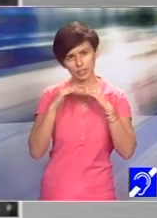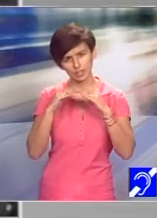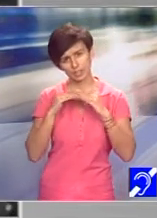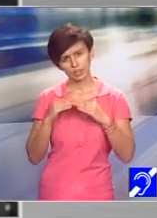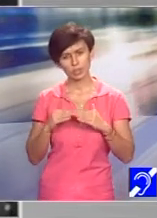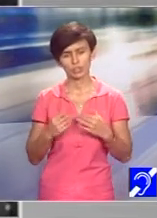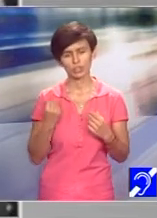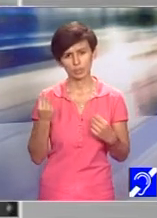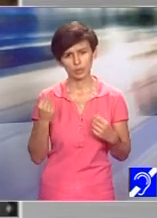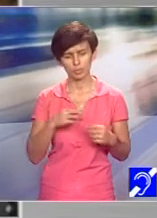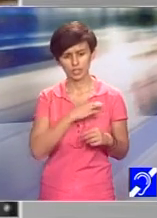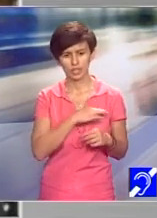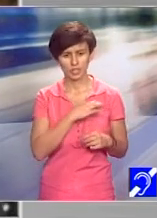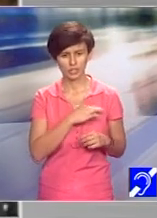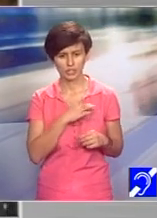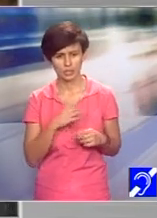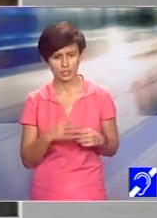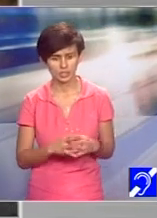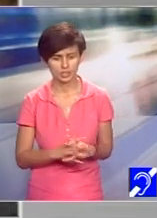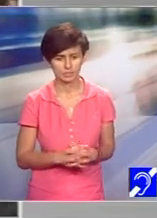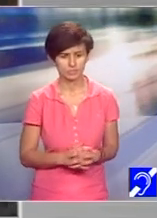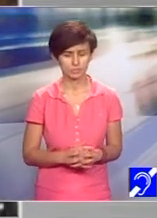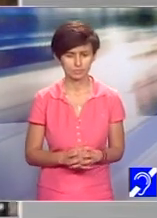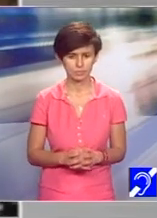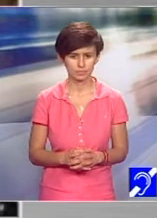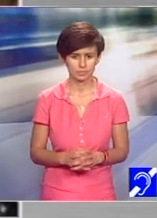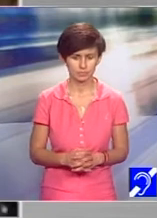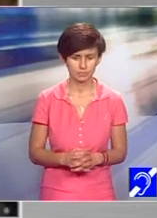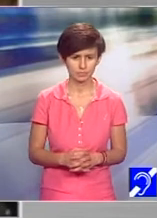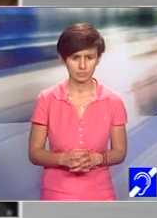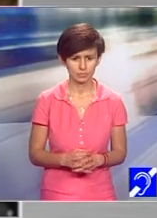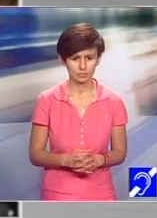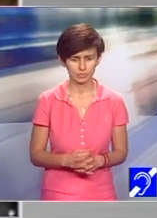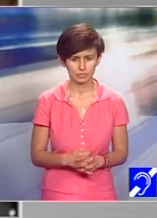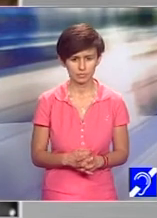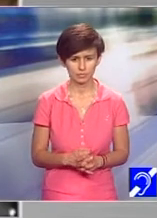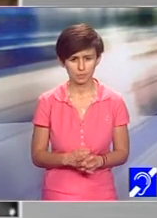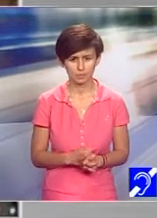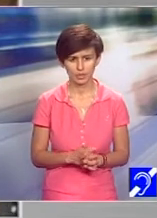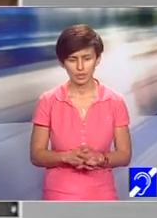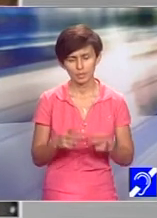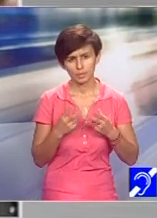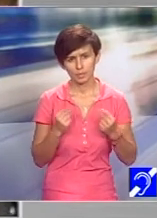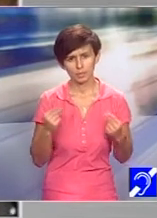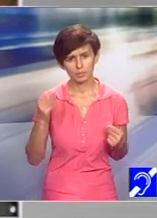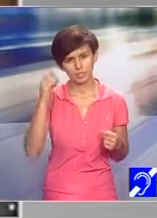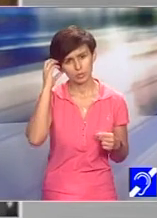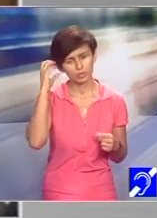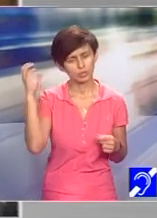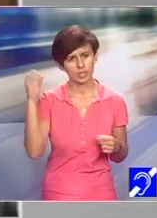universități, sute, dar totuși cele mai bune din lume, prin multiculturalitatea sa